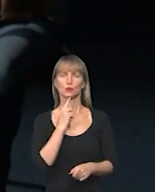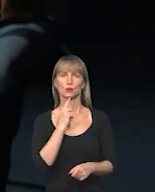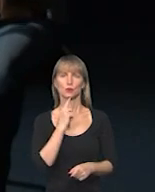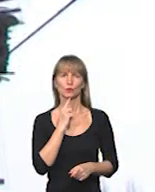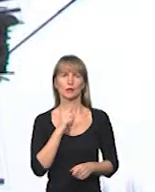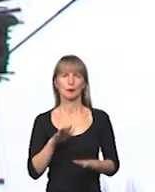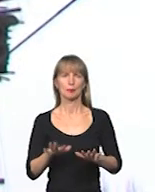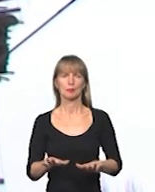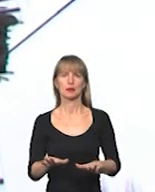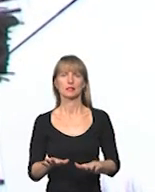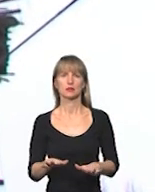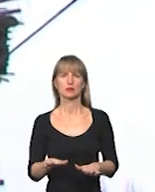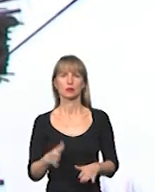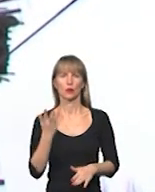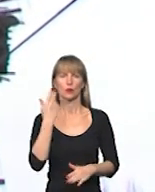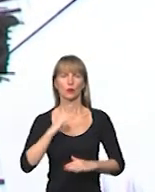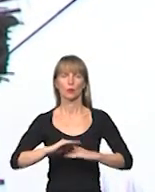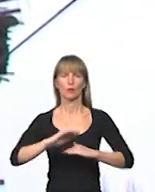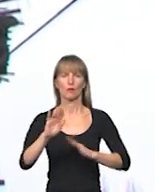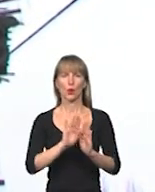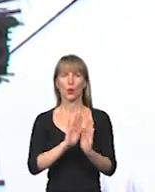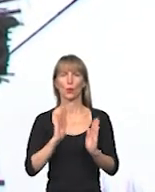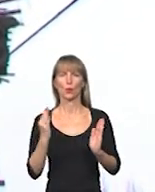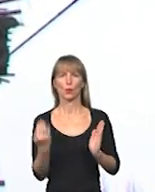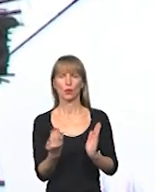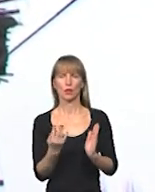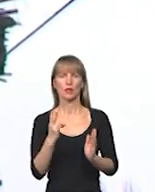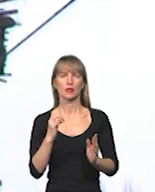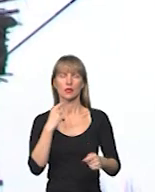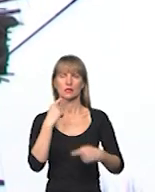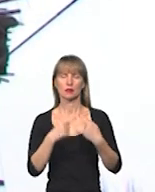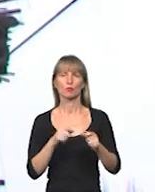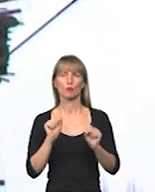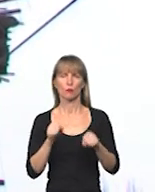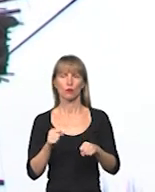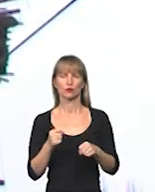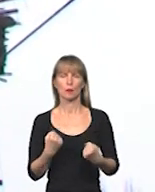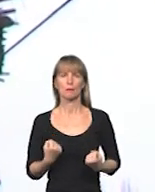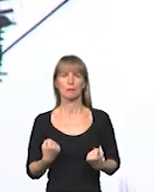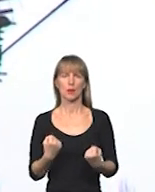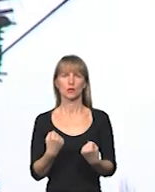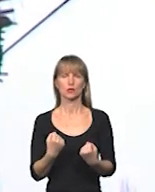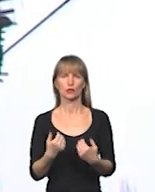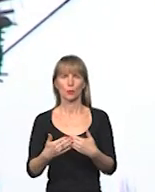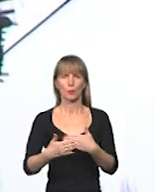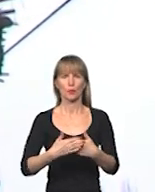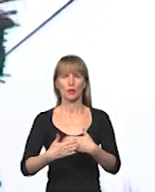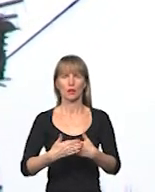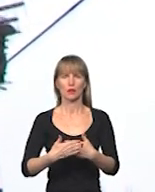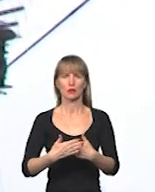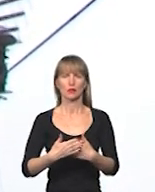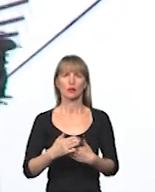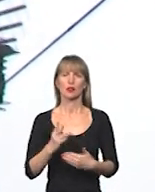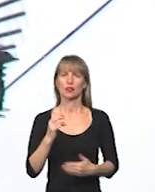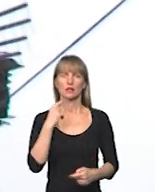місць. Тобто, коли поверхня кругла, не завжди може під'їхати машина, ти не